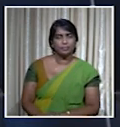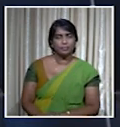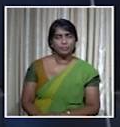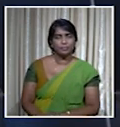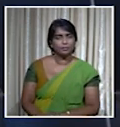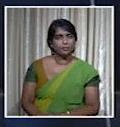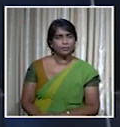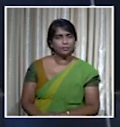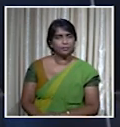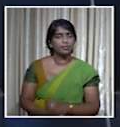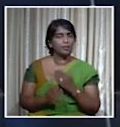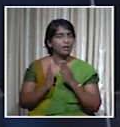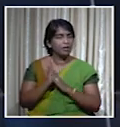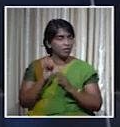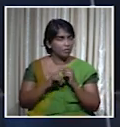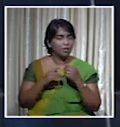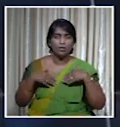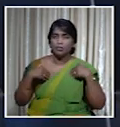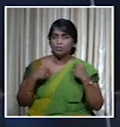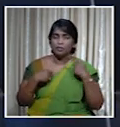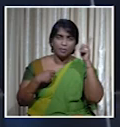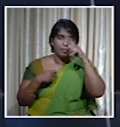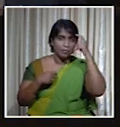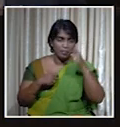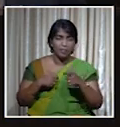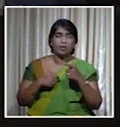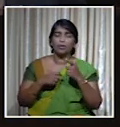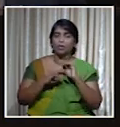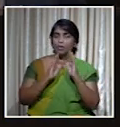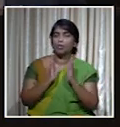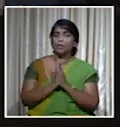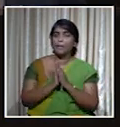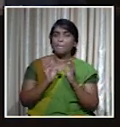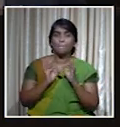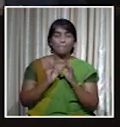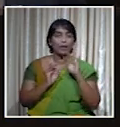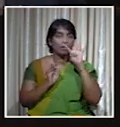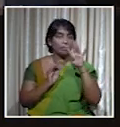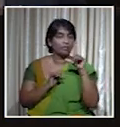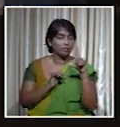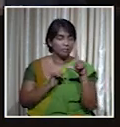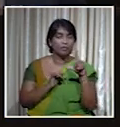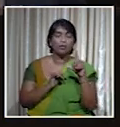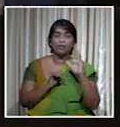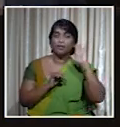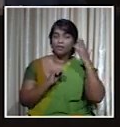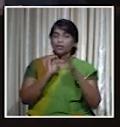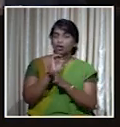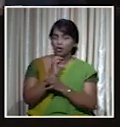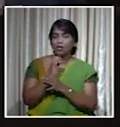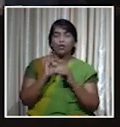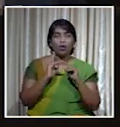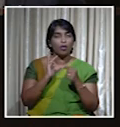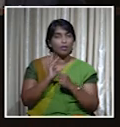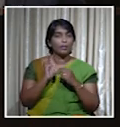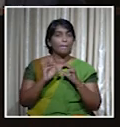මන්ත්‍රීතුමා සෞඛ්‍ය සේවයේ පඩි නඩි වලට යන මුදල මිලියන 47ක් විශේෂ දීමනා සහ අතිකාල දීමනා වලට